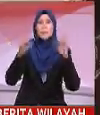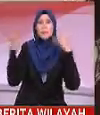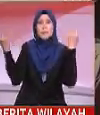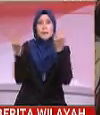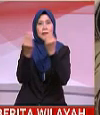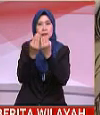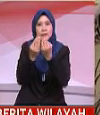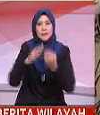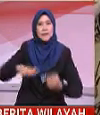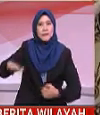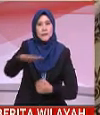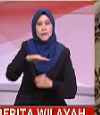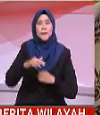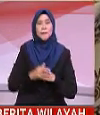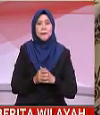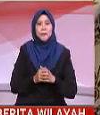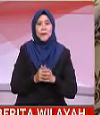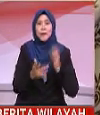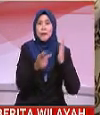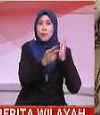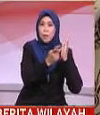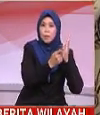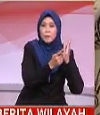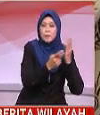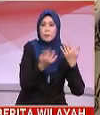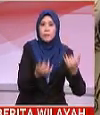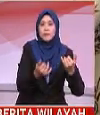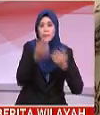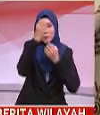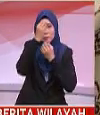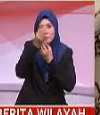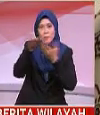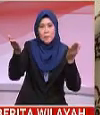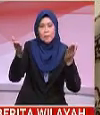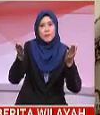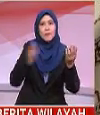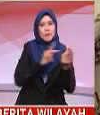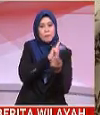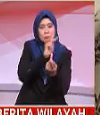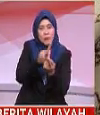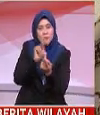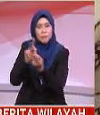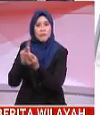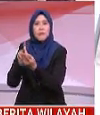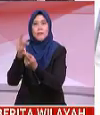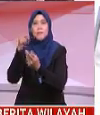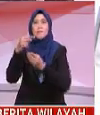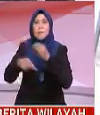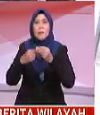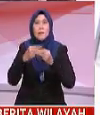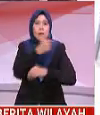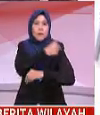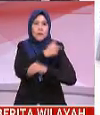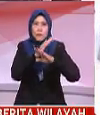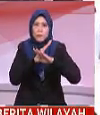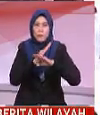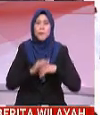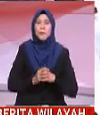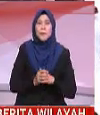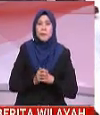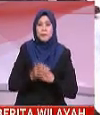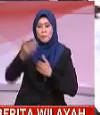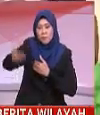kita jadikan Politeknik dan Kolej ini tempat untuk memberi maklumat yang benar dan sahih tentang vaksin. Dan kita